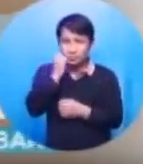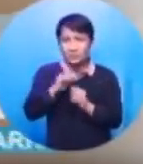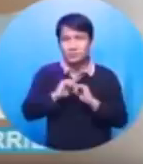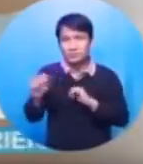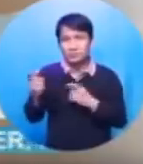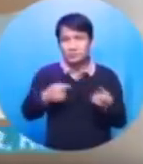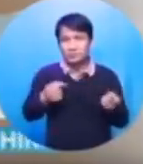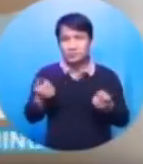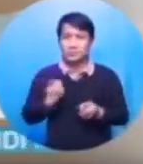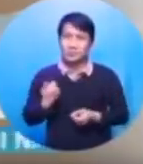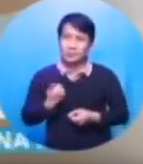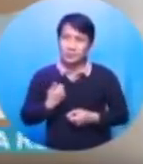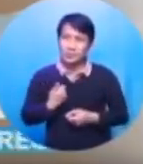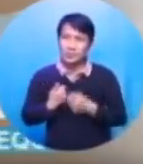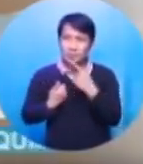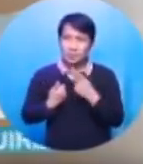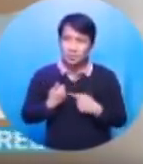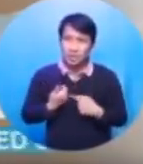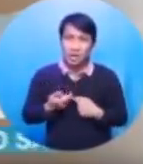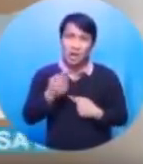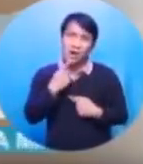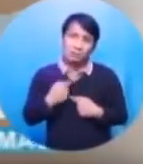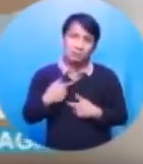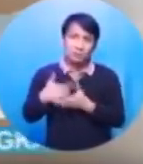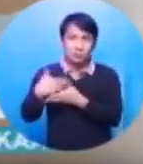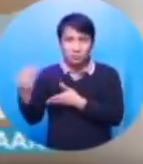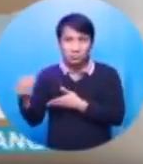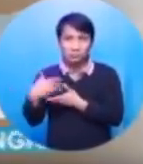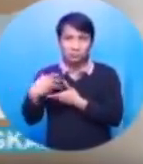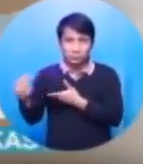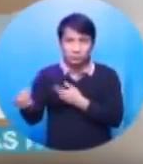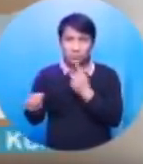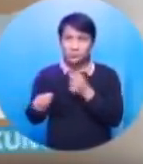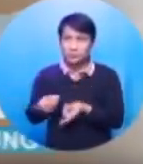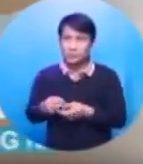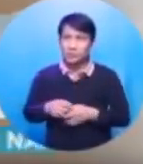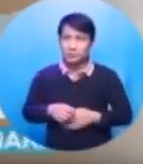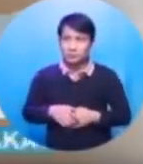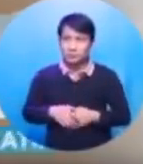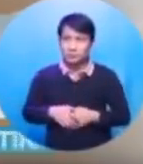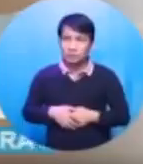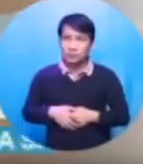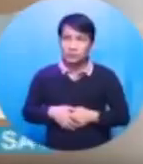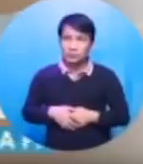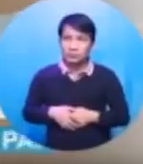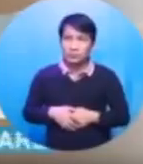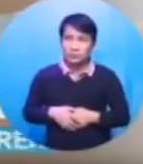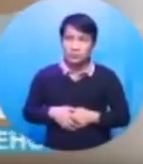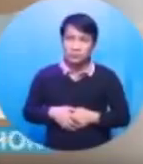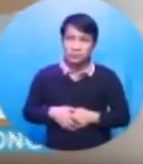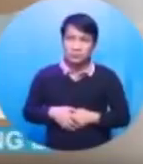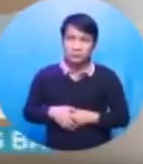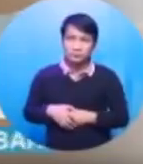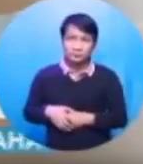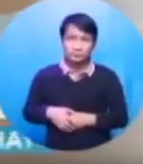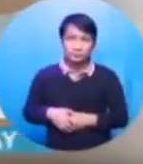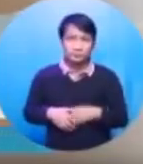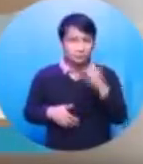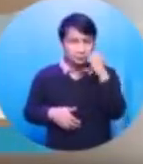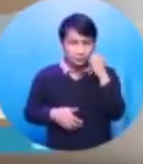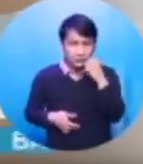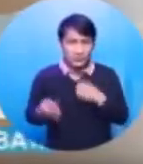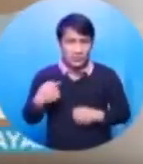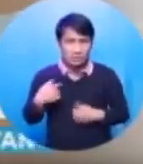akin yan. Lagi lang ho niya sinasabi na aalis. Pero hindi naman po siya umalis. Nang-encourage ako, sir, pinapaalis,